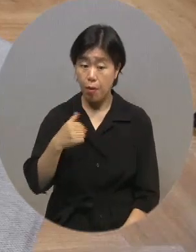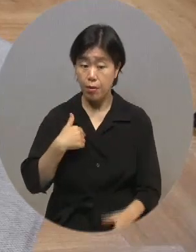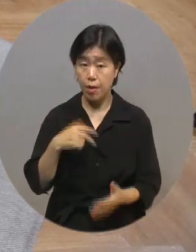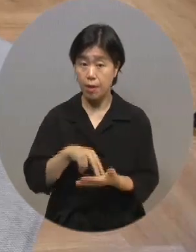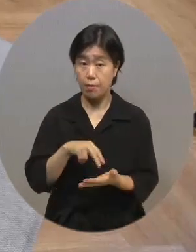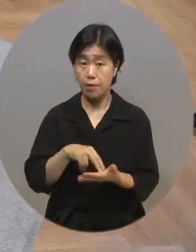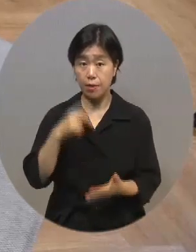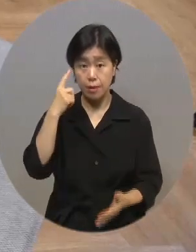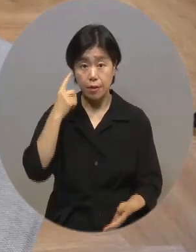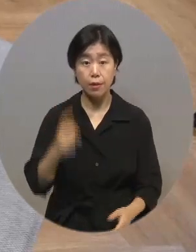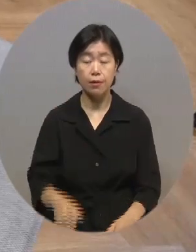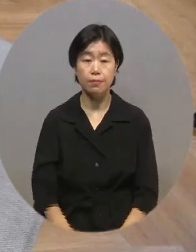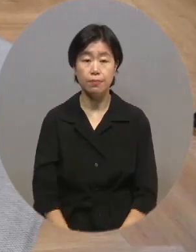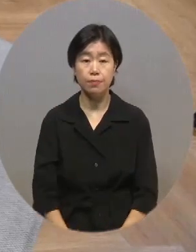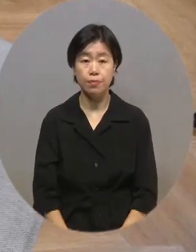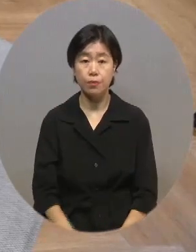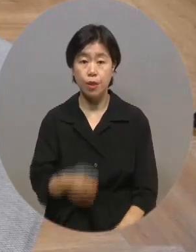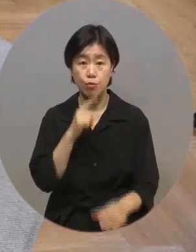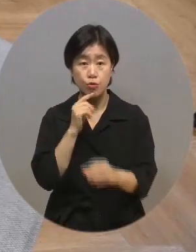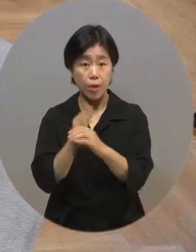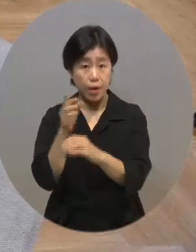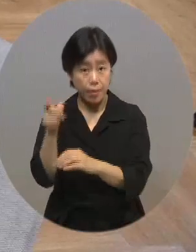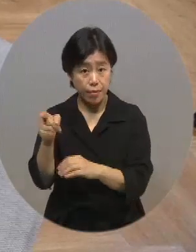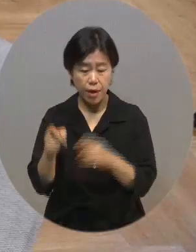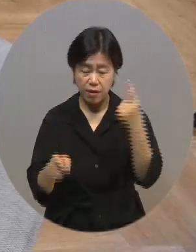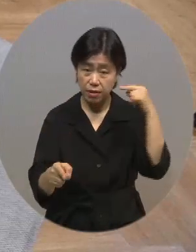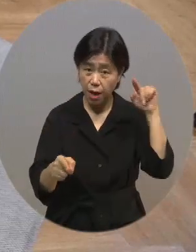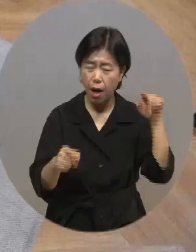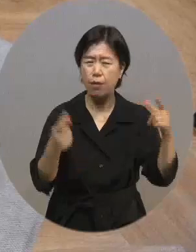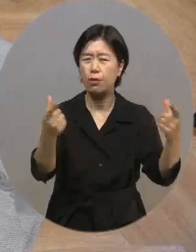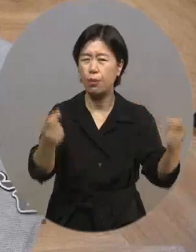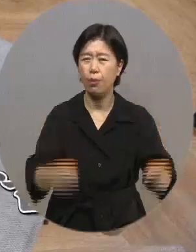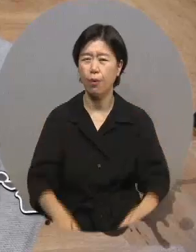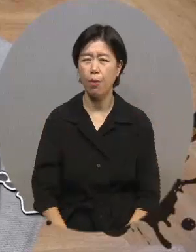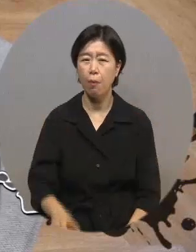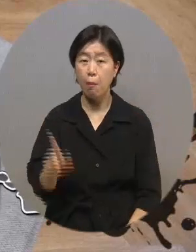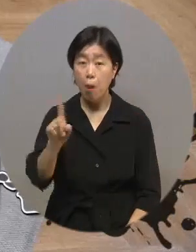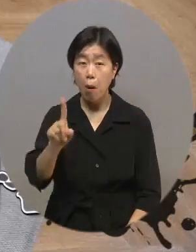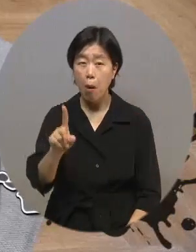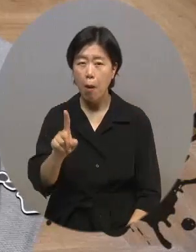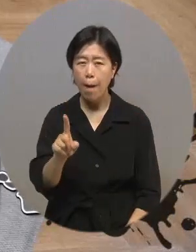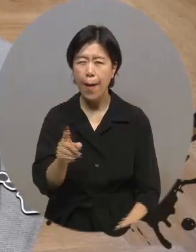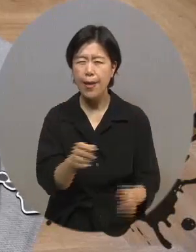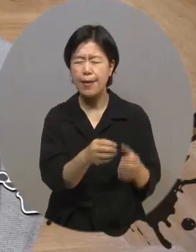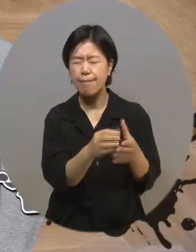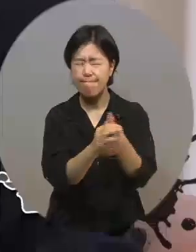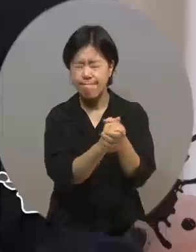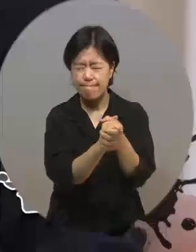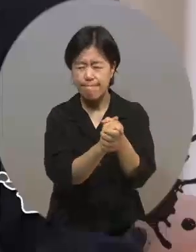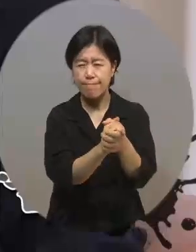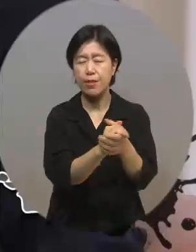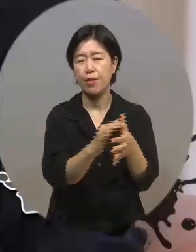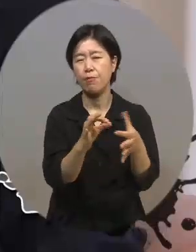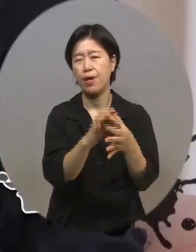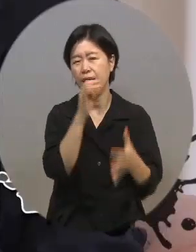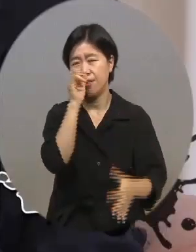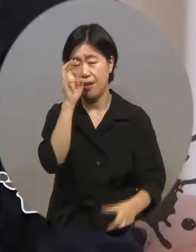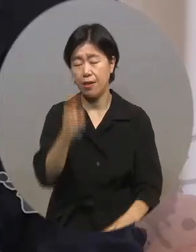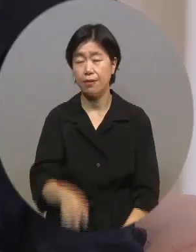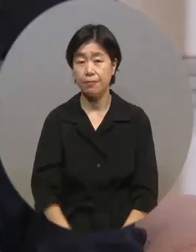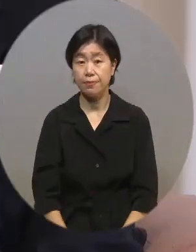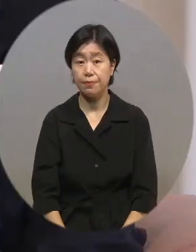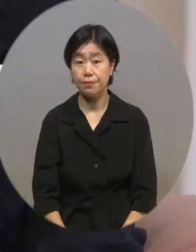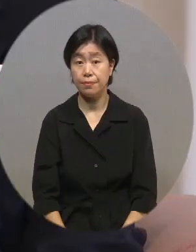입장에서는 북한도 그렇고 러시아도 그렇고 아주 긴밀한 관계를 유지할 것이고 이 관계가